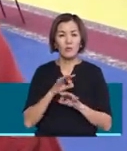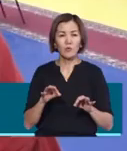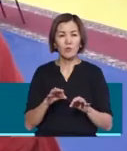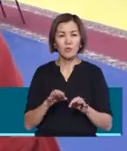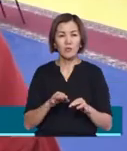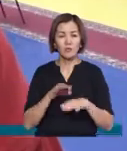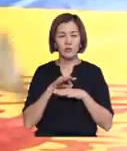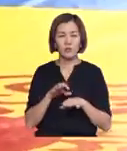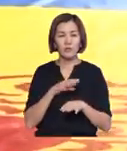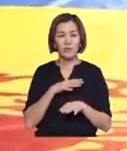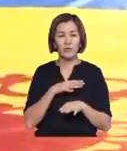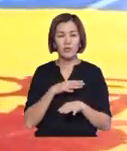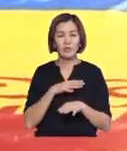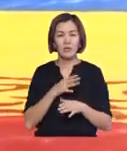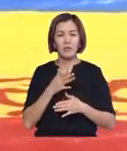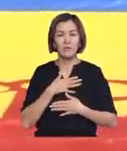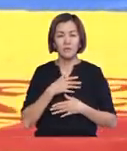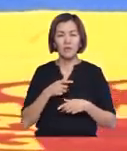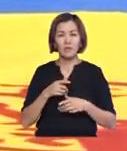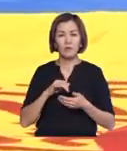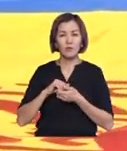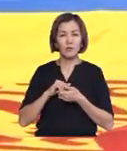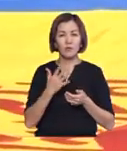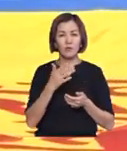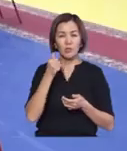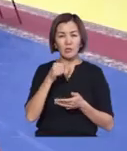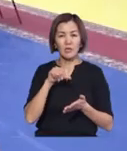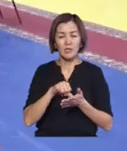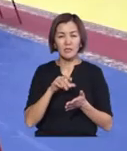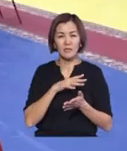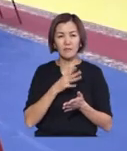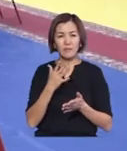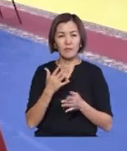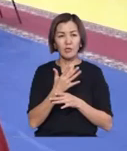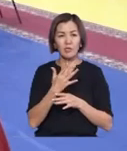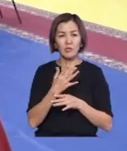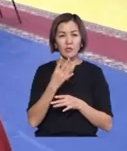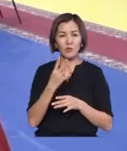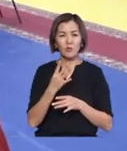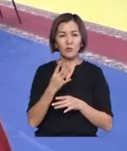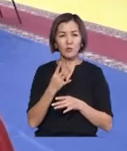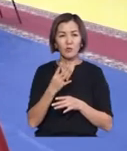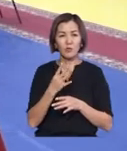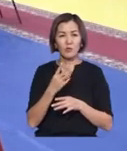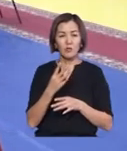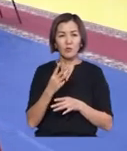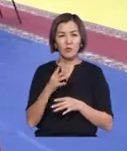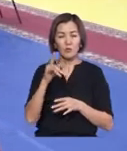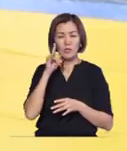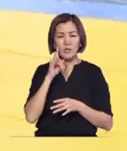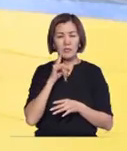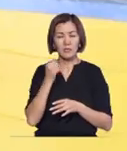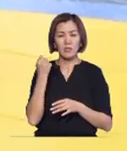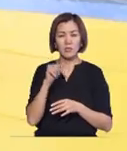өте жақсы өтіп жатыр. Мен белбеу күресіне 5 жыл қатысып келе жатырмын. 5 жылда мен трехкратный призер, 3 дүркін Қазақстан